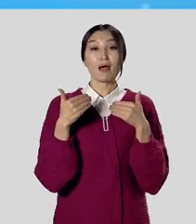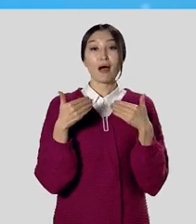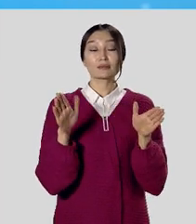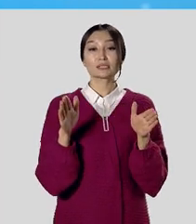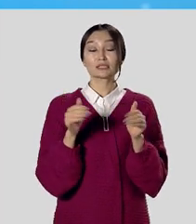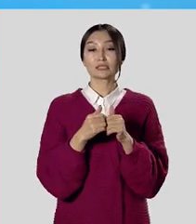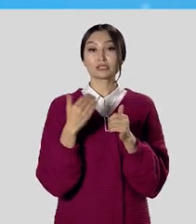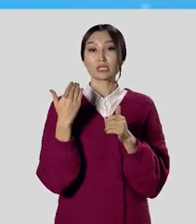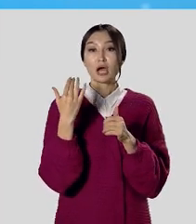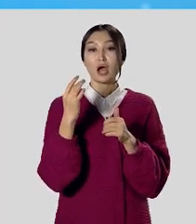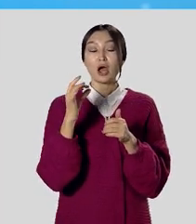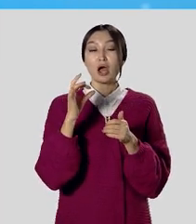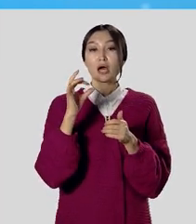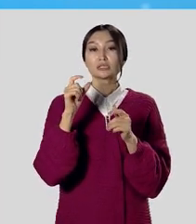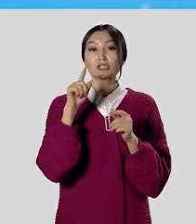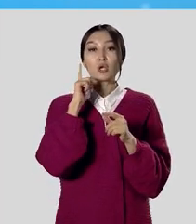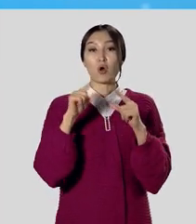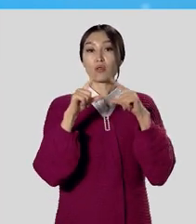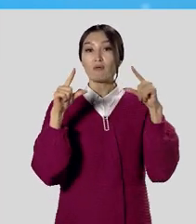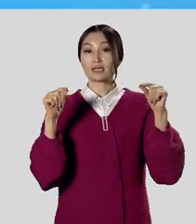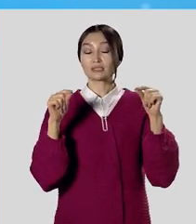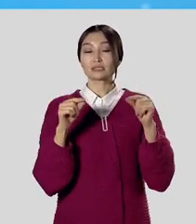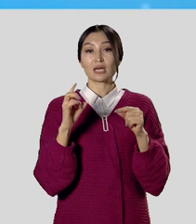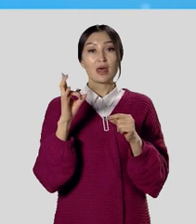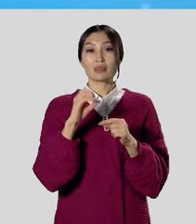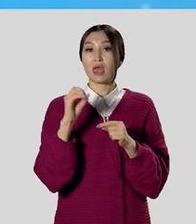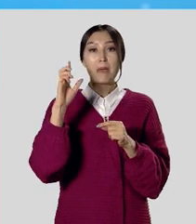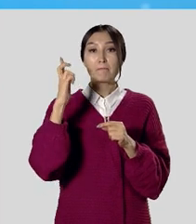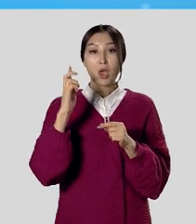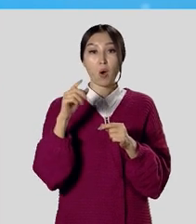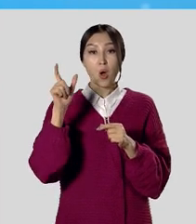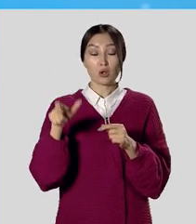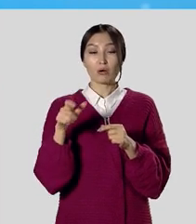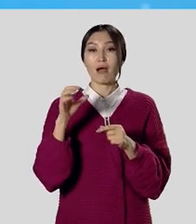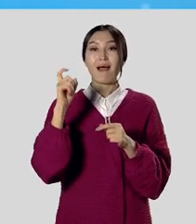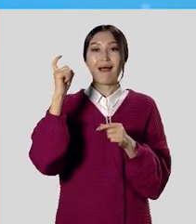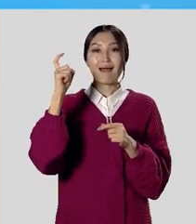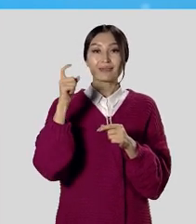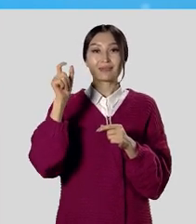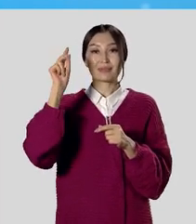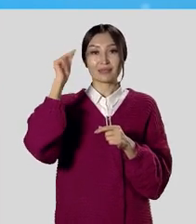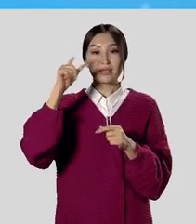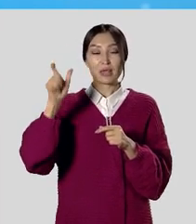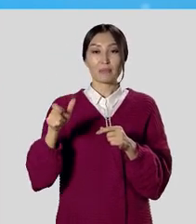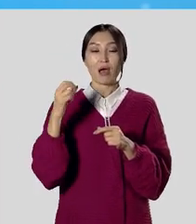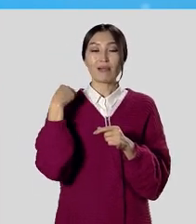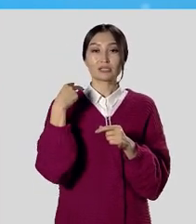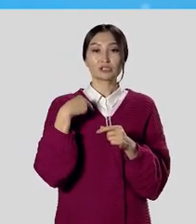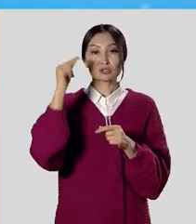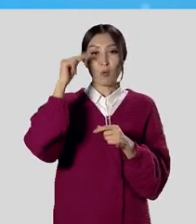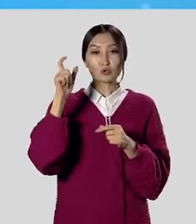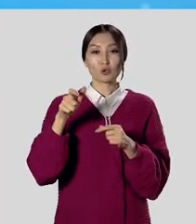Открытие роли зеленого листа принадлежит не биологу, а химику, английскому